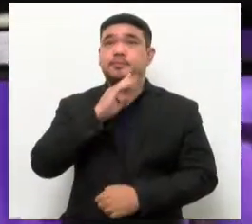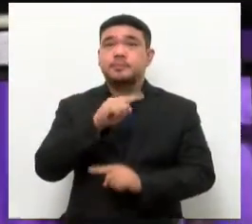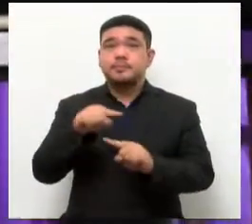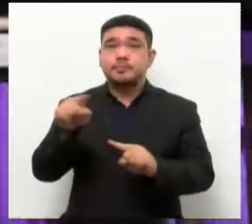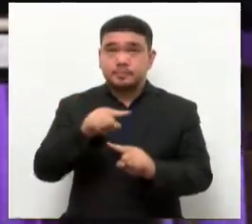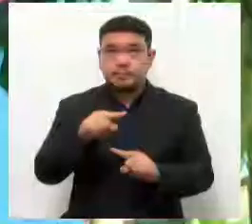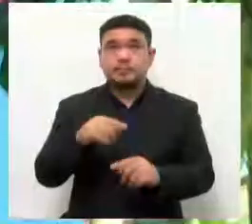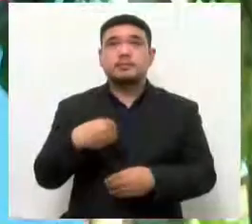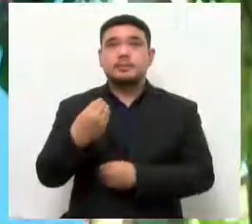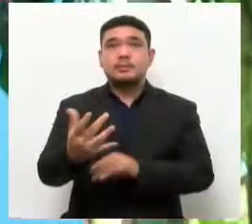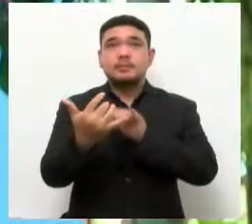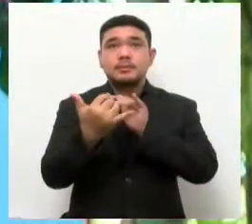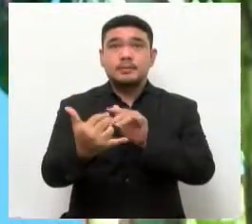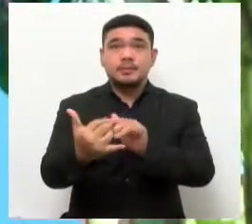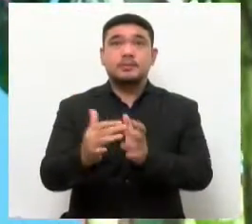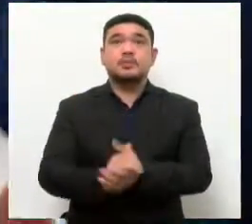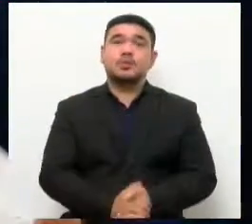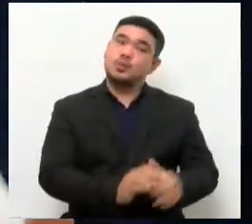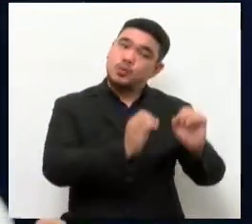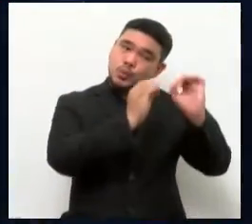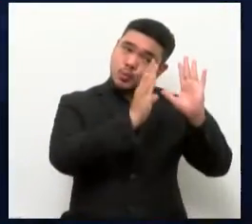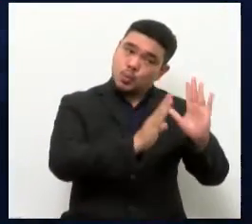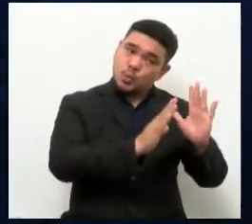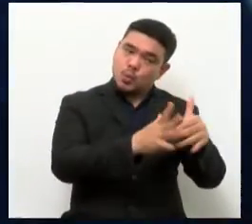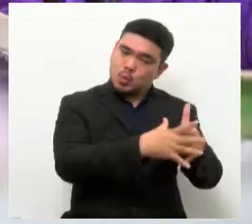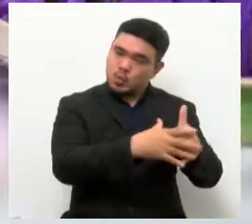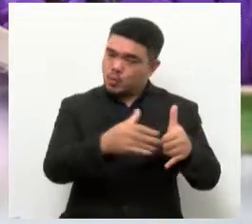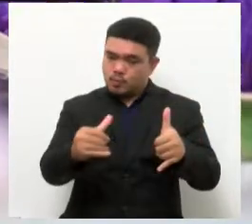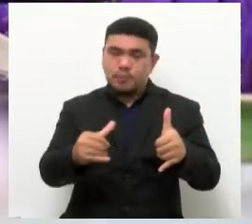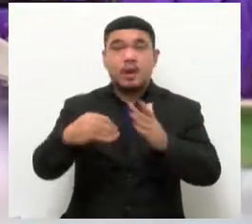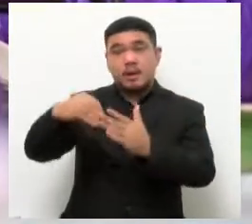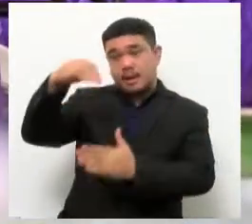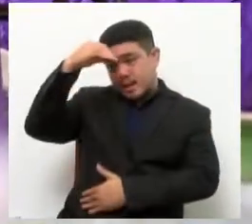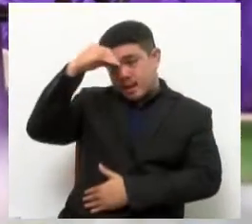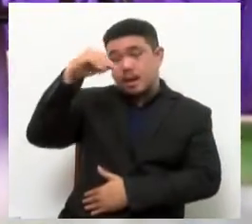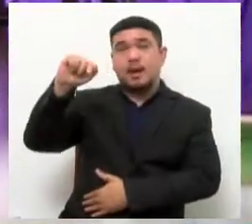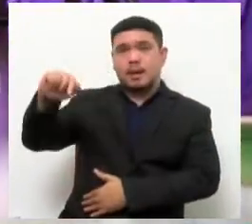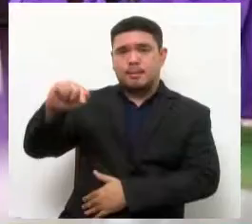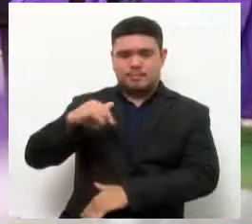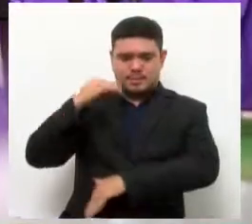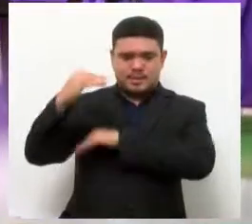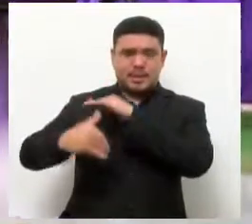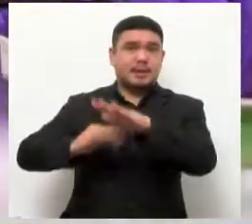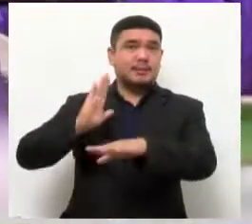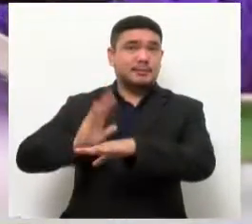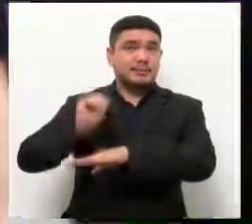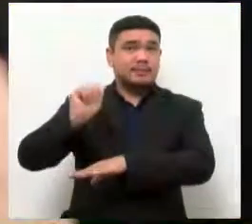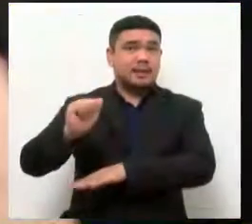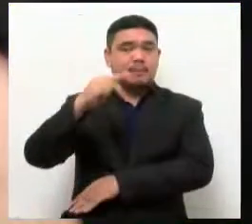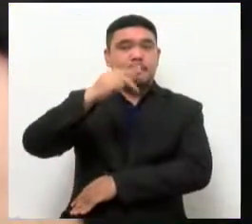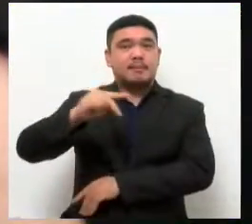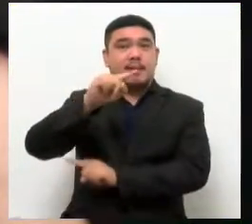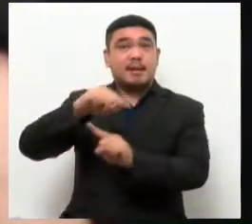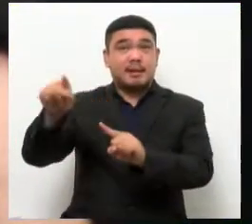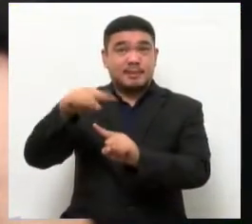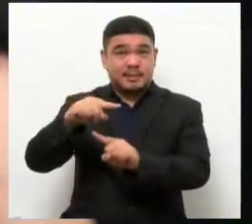สื่อสารโดยเริ่มจากครูมุ่งสู่ศิษย์ภายใต้โครงการพัฒนาทักษะภาษาต่างประเทศเพื่อสร้